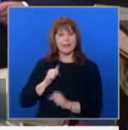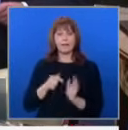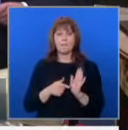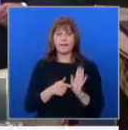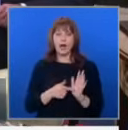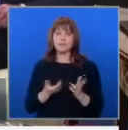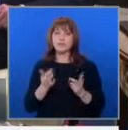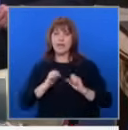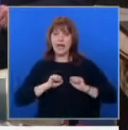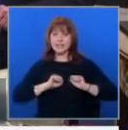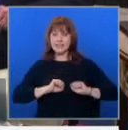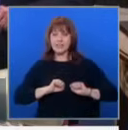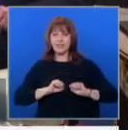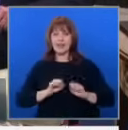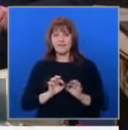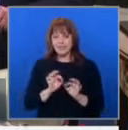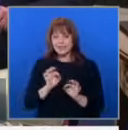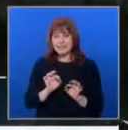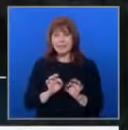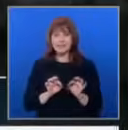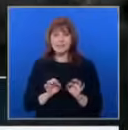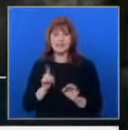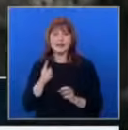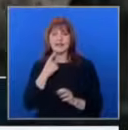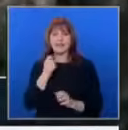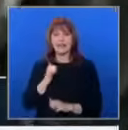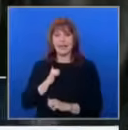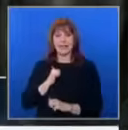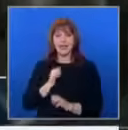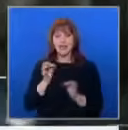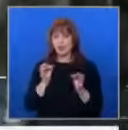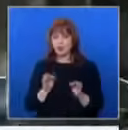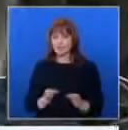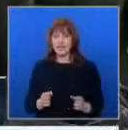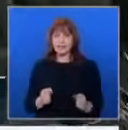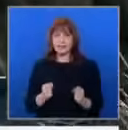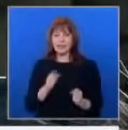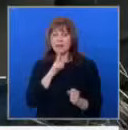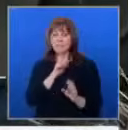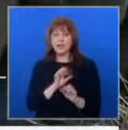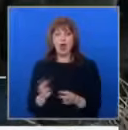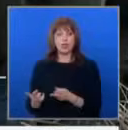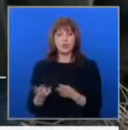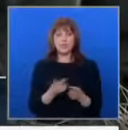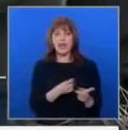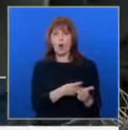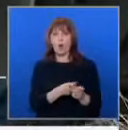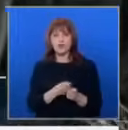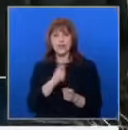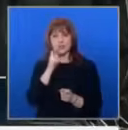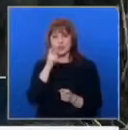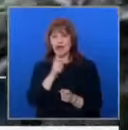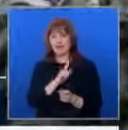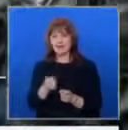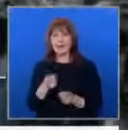ще защитаваме всеки сантиметър от територията на НАТО. За да се установи стабилен мир, доставките на оръжия за Украйна не трябва